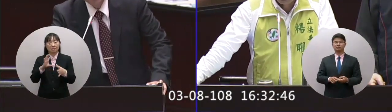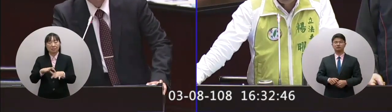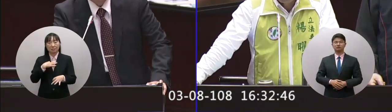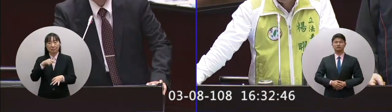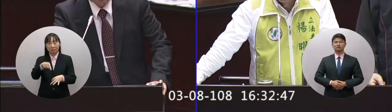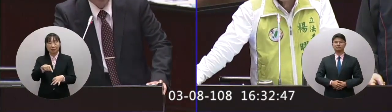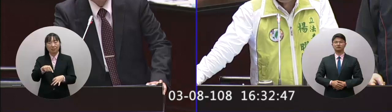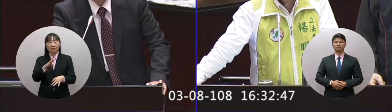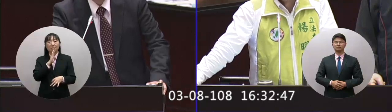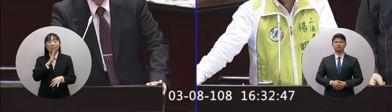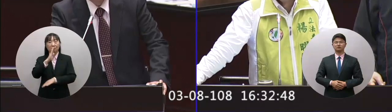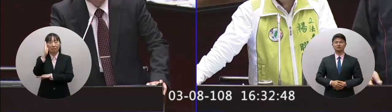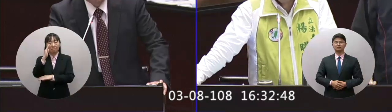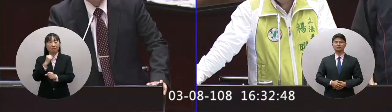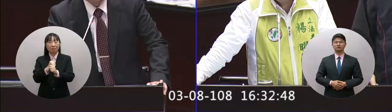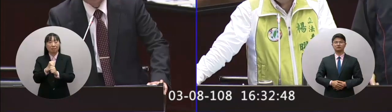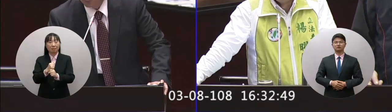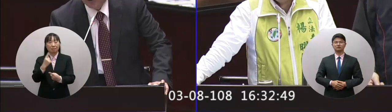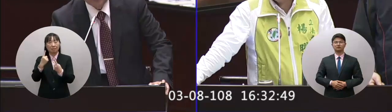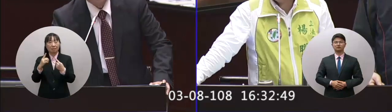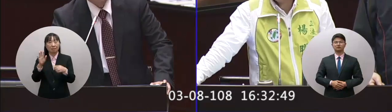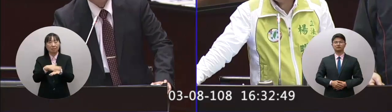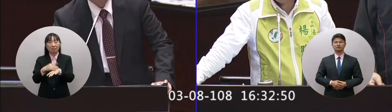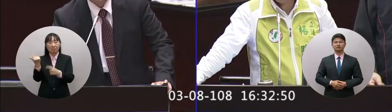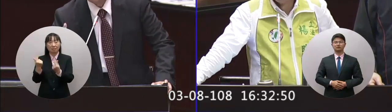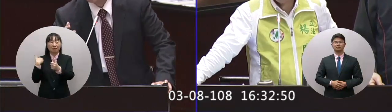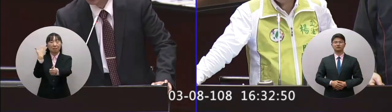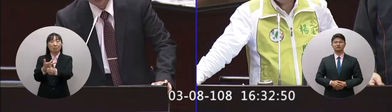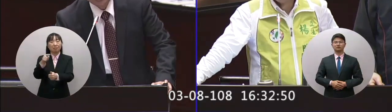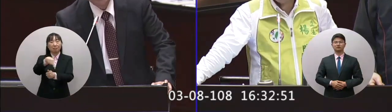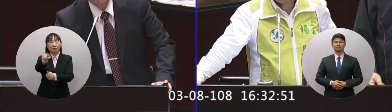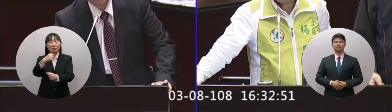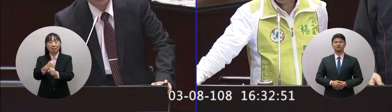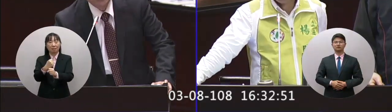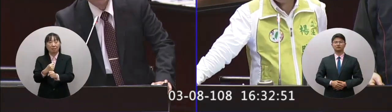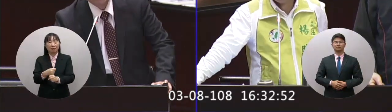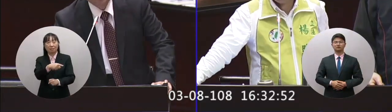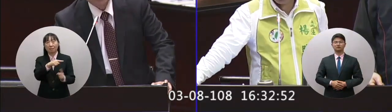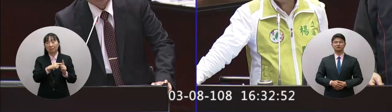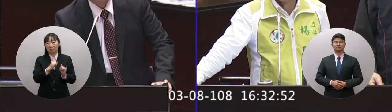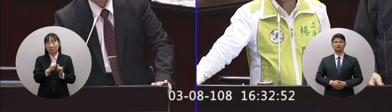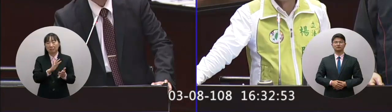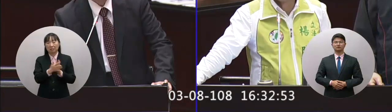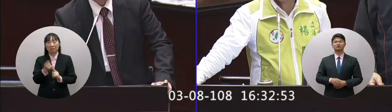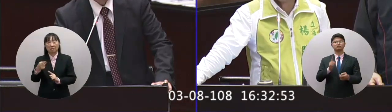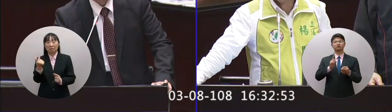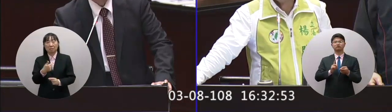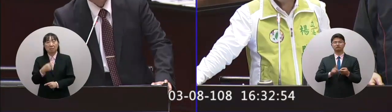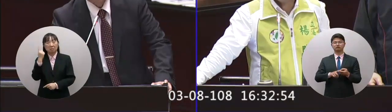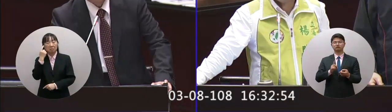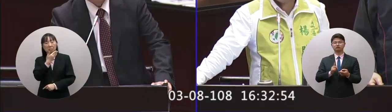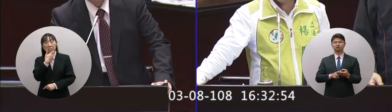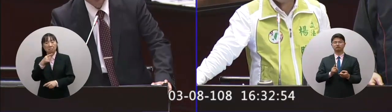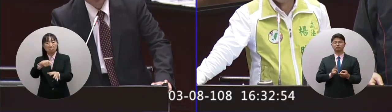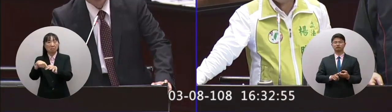做国营事业，所以呢， 对， 就不会像委外的话，老百姓就是利润为导向， 对对对， 那这